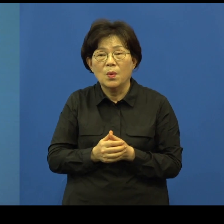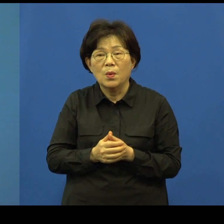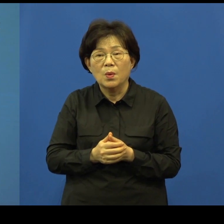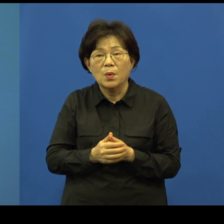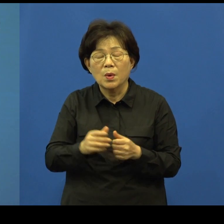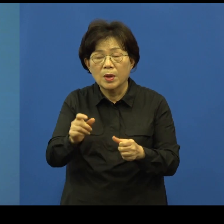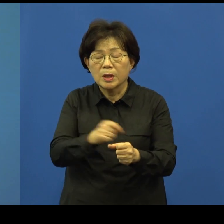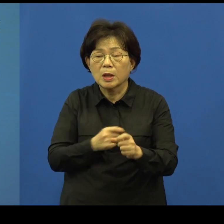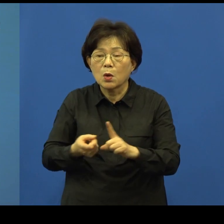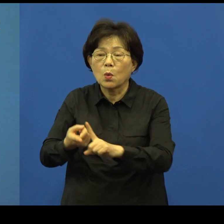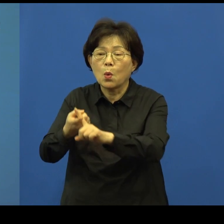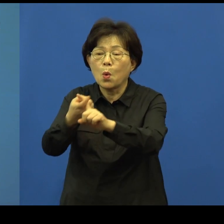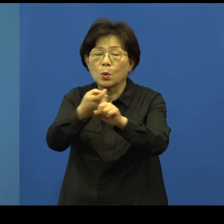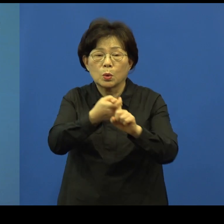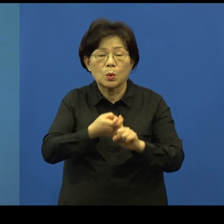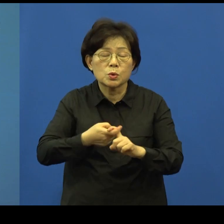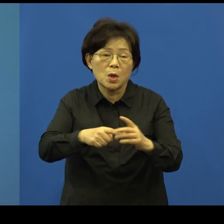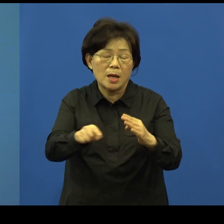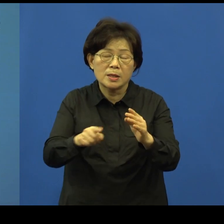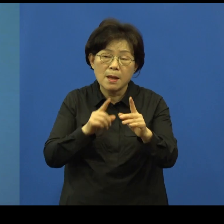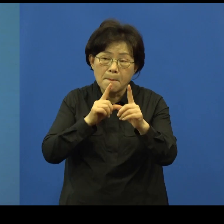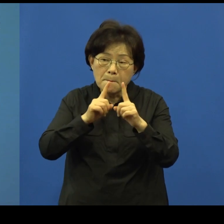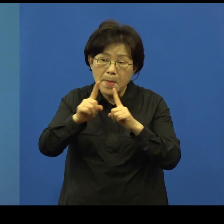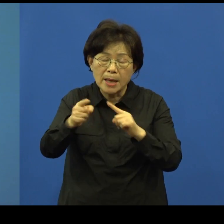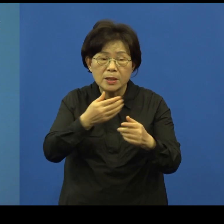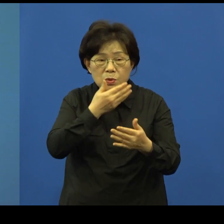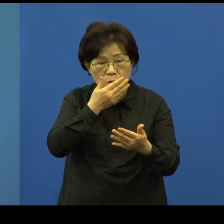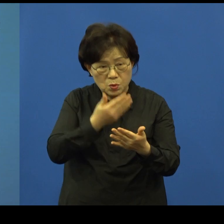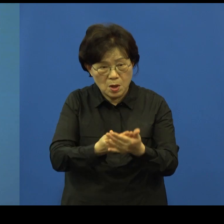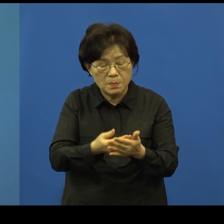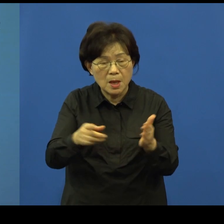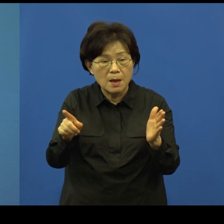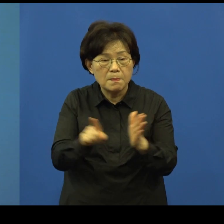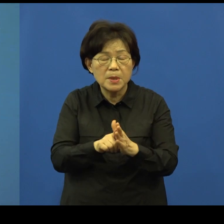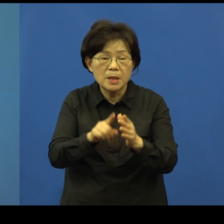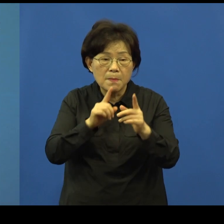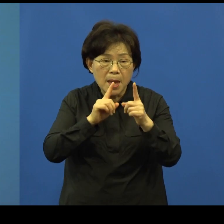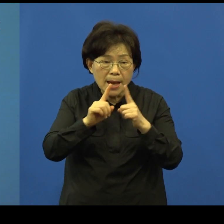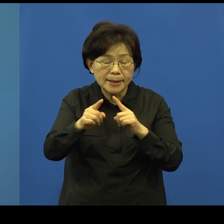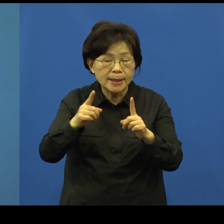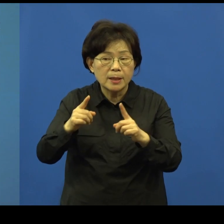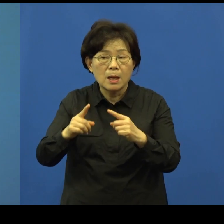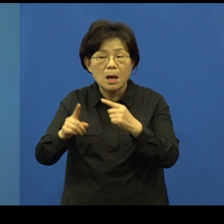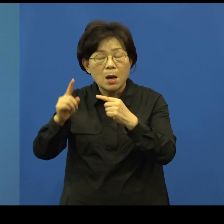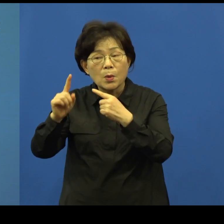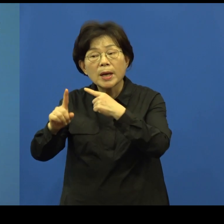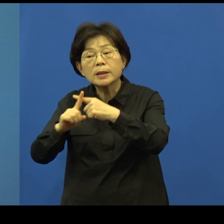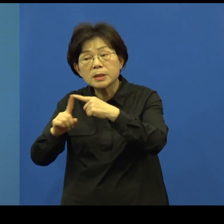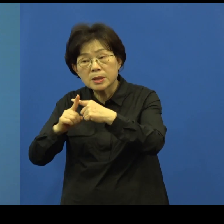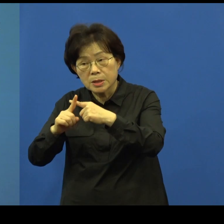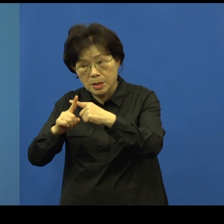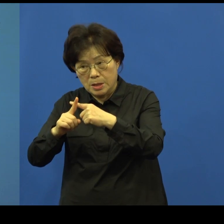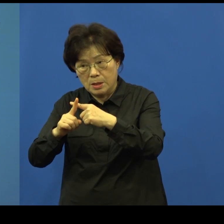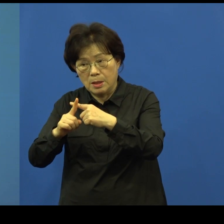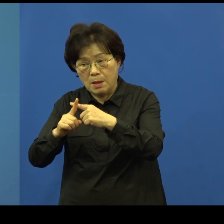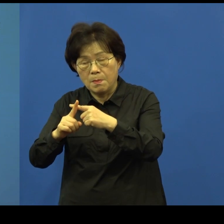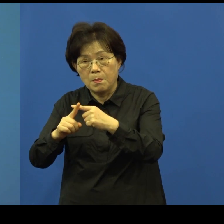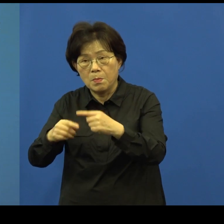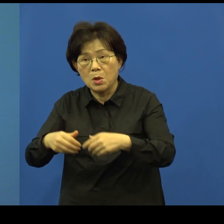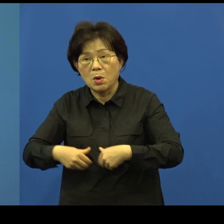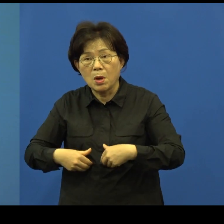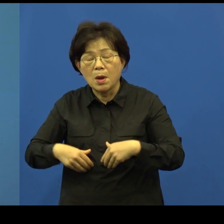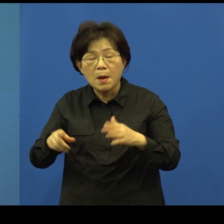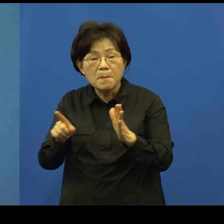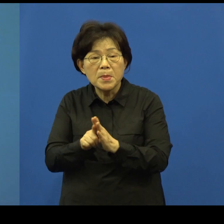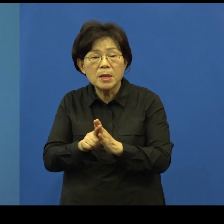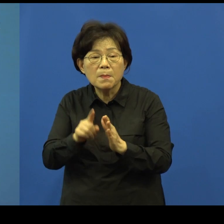특히 공동체 안에서 언어 매우 중요하죠. 이 믿음의 언어는 긍정적인 파장을 일으키는 거예요, 사람들. 그러니까 믿음의